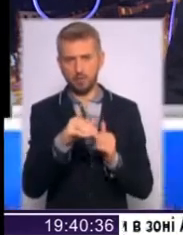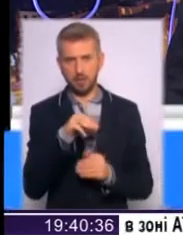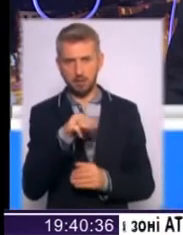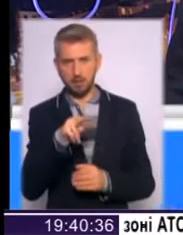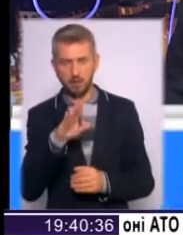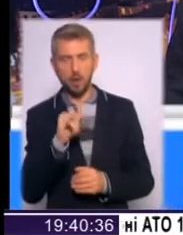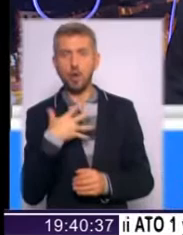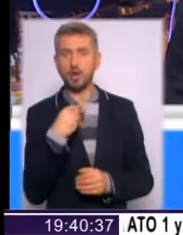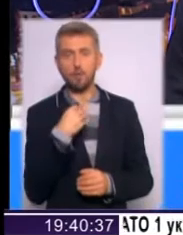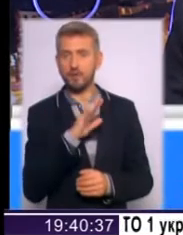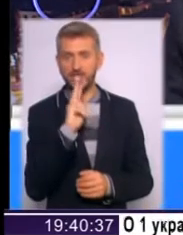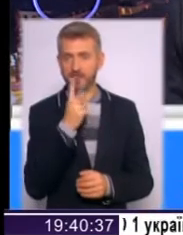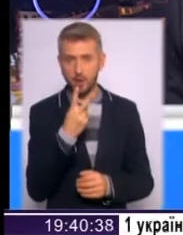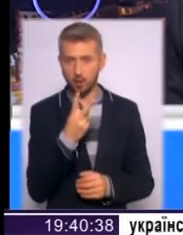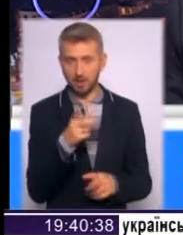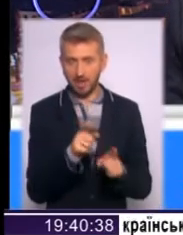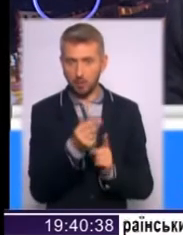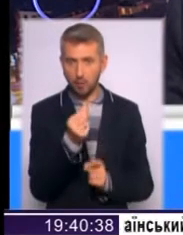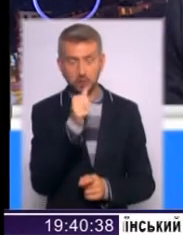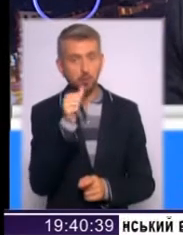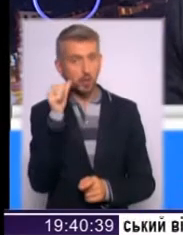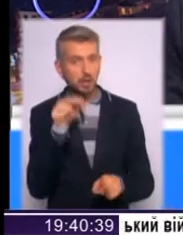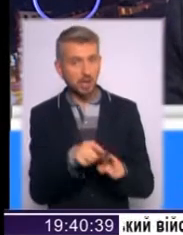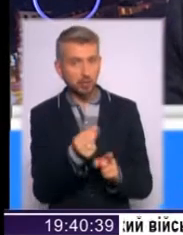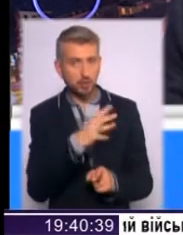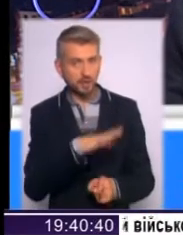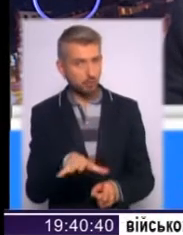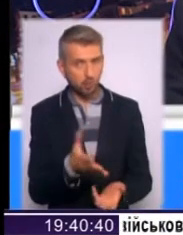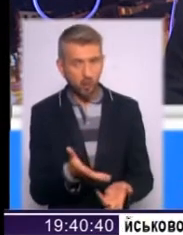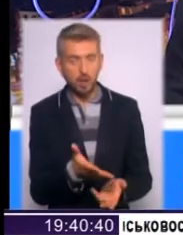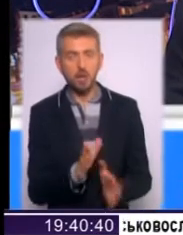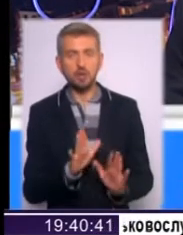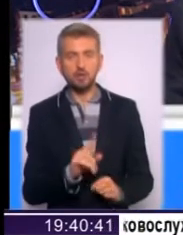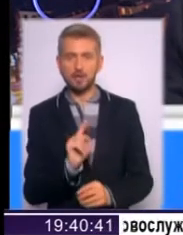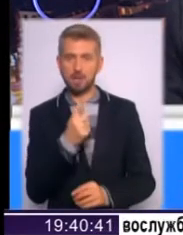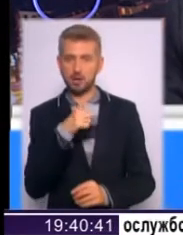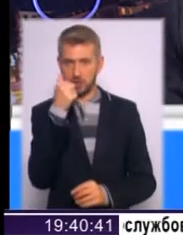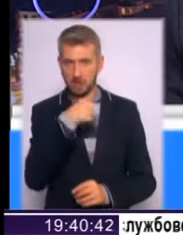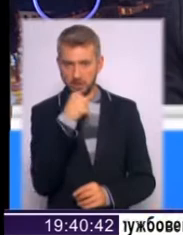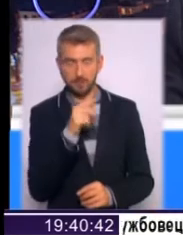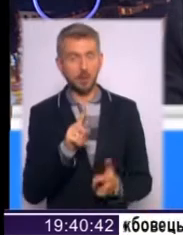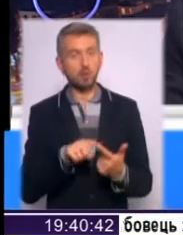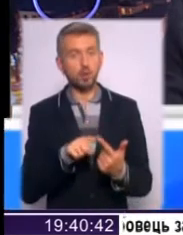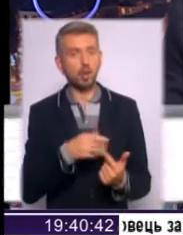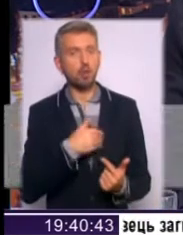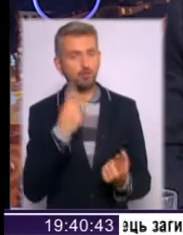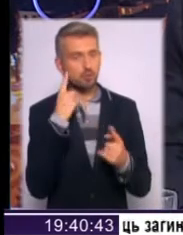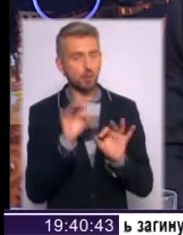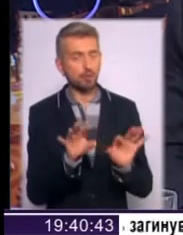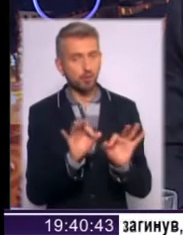2 роки підряд такі кошти. Минулий рік таких резервів не було, лише тільки перший рік. І по-друге, я хотів би